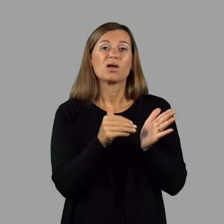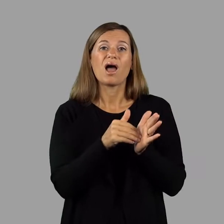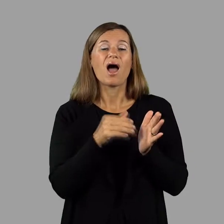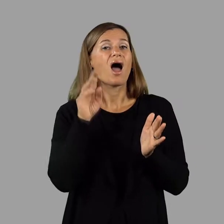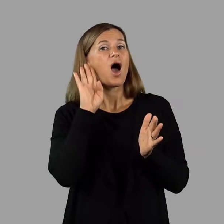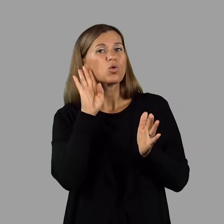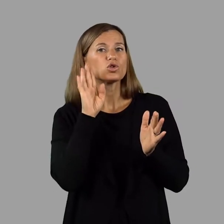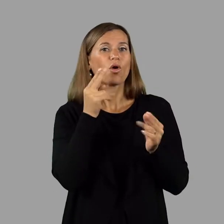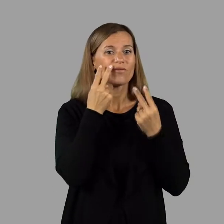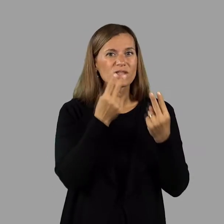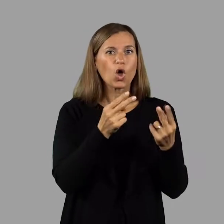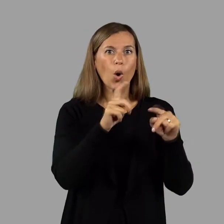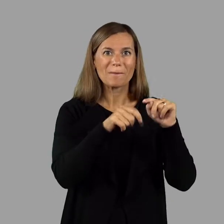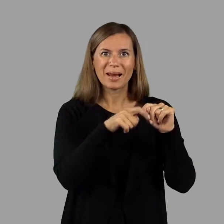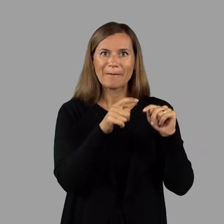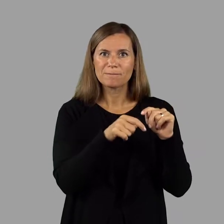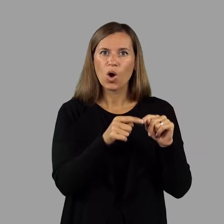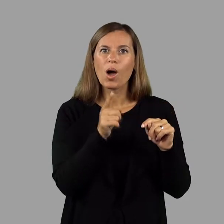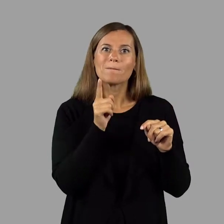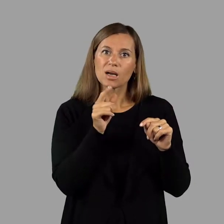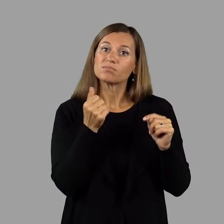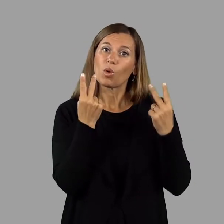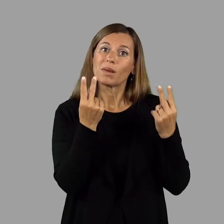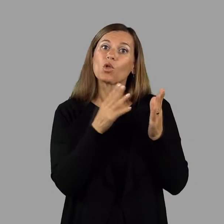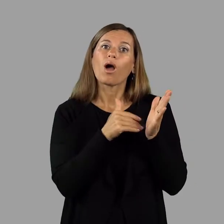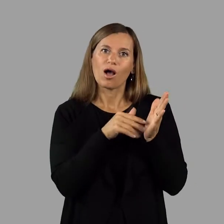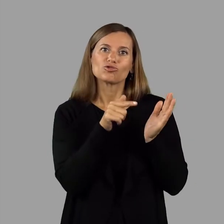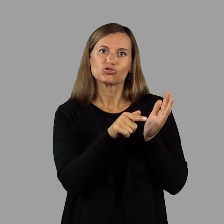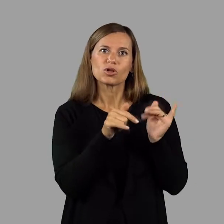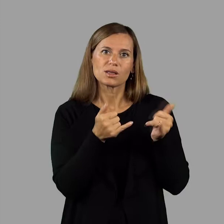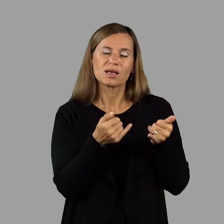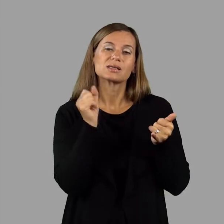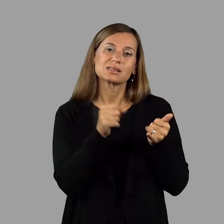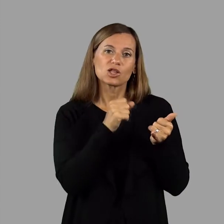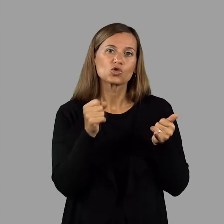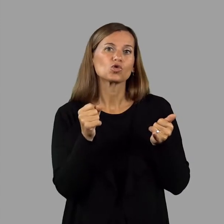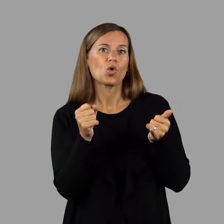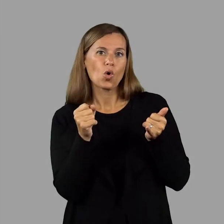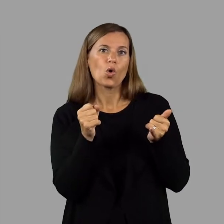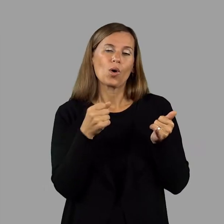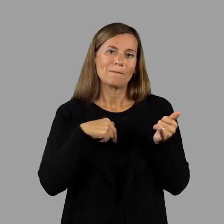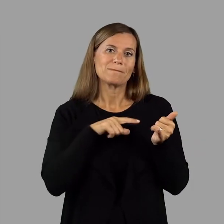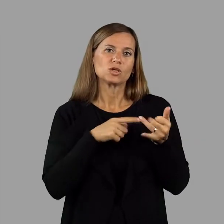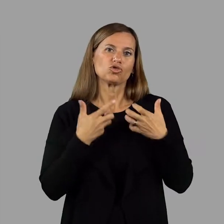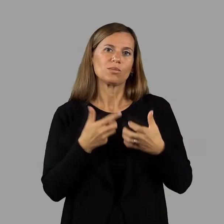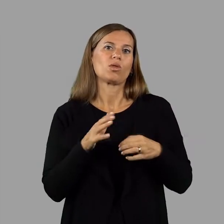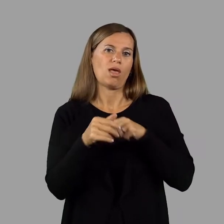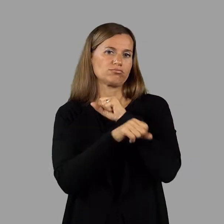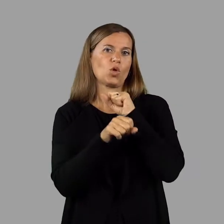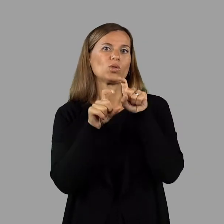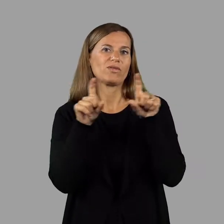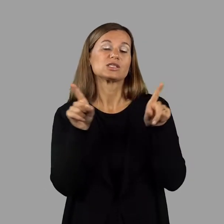se seveda, da ni vseeno, kakšna ta oprema je, zato jo mislimo na univerzi tudi